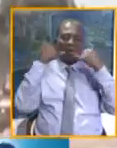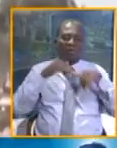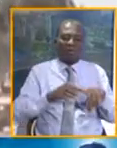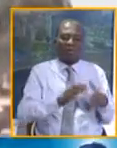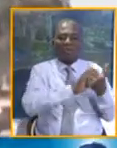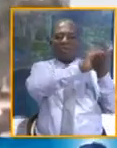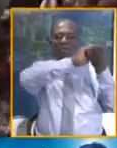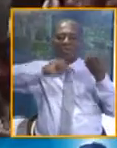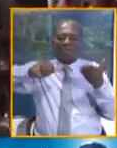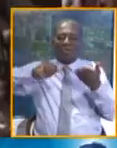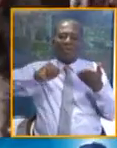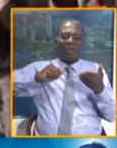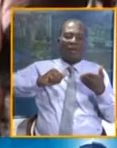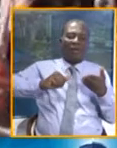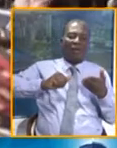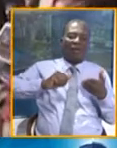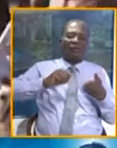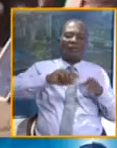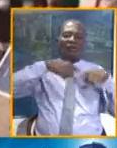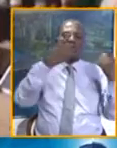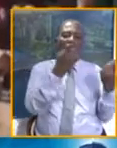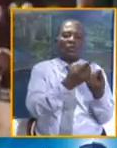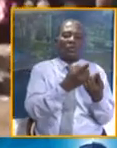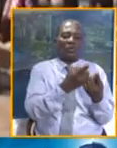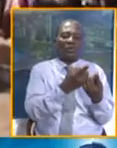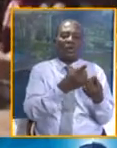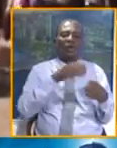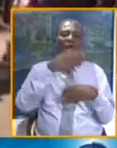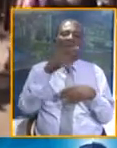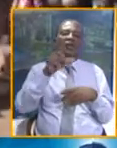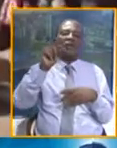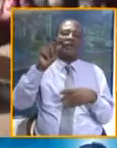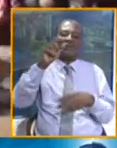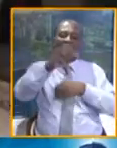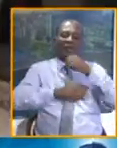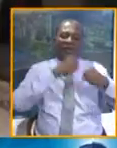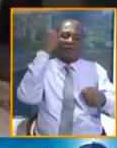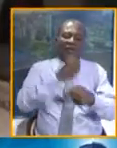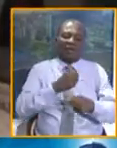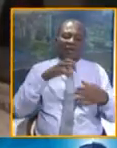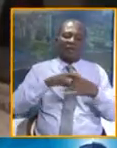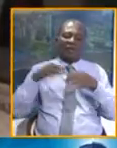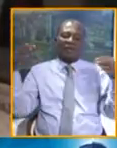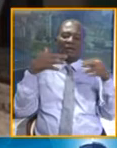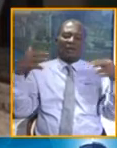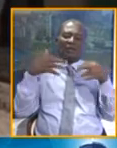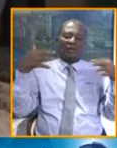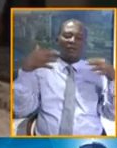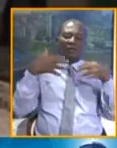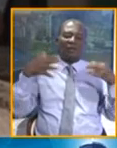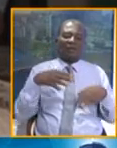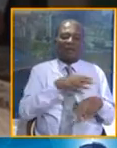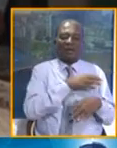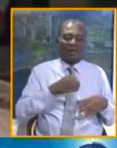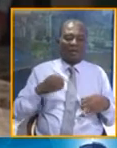troupes américaines de l'Afghanistan après 20 ans de guerre, un retrait sans condition, et cela malgré les craintes d'un retour